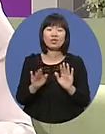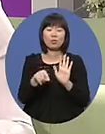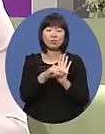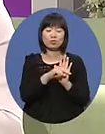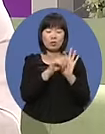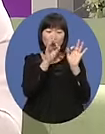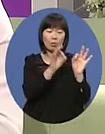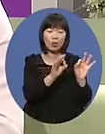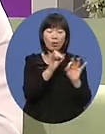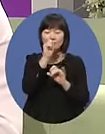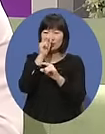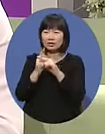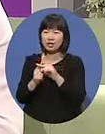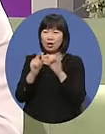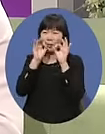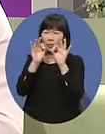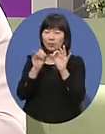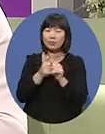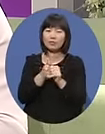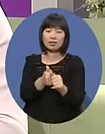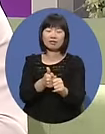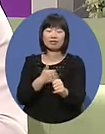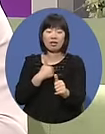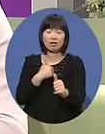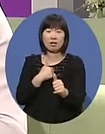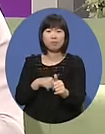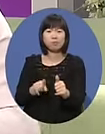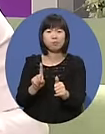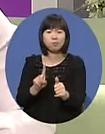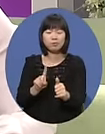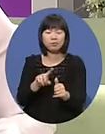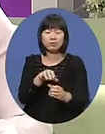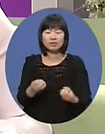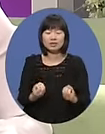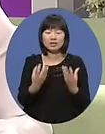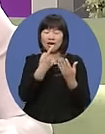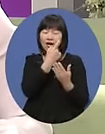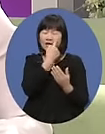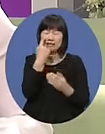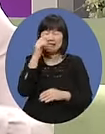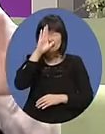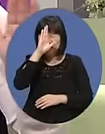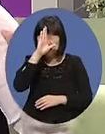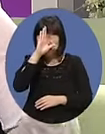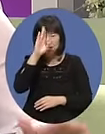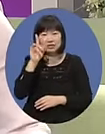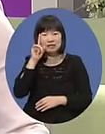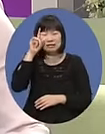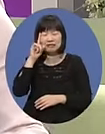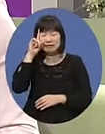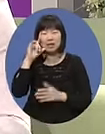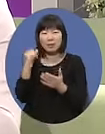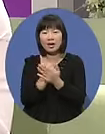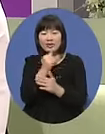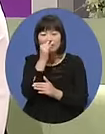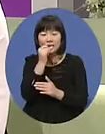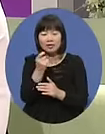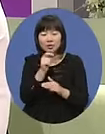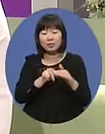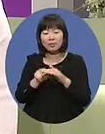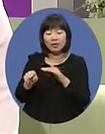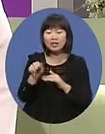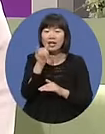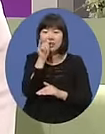보느냐, 긍정적으로 보느냐에 따라서 내가 굉장히 명절 증후군에 내가 그 스트레스를 엄청나게 받고 있느냐, 조금